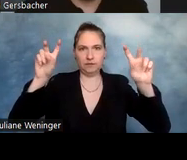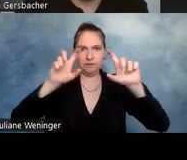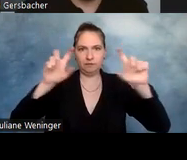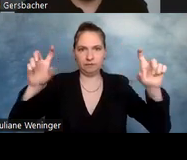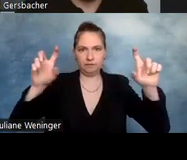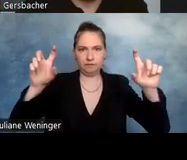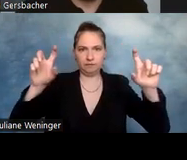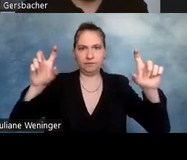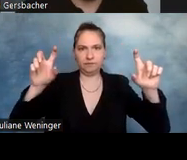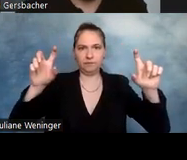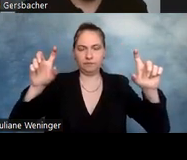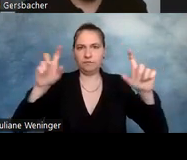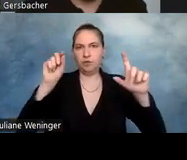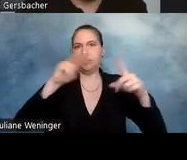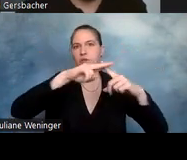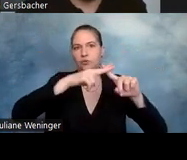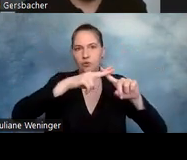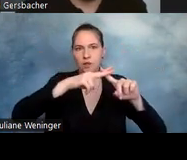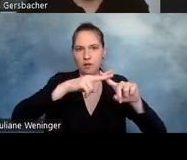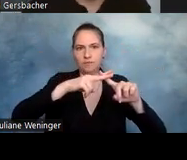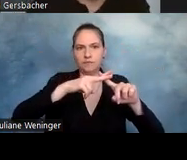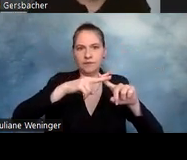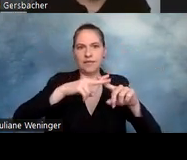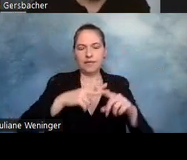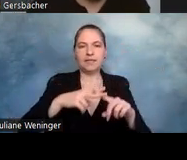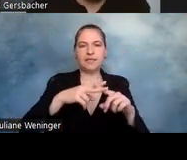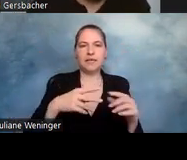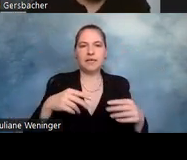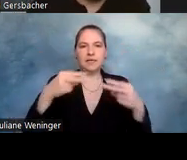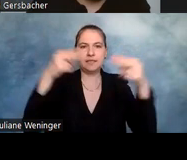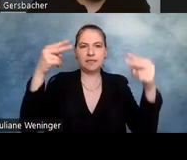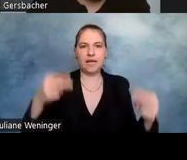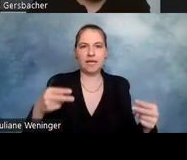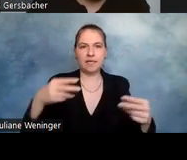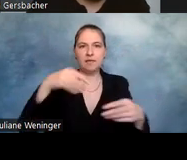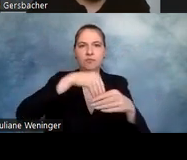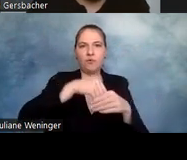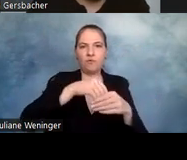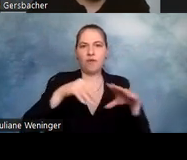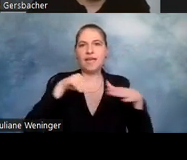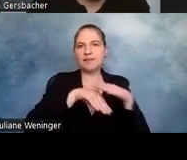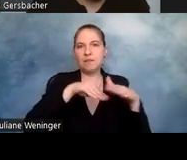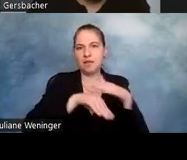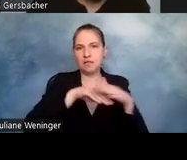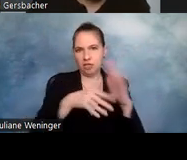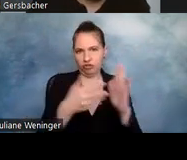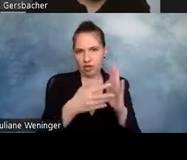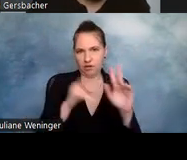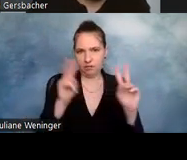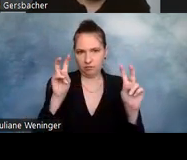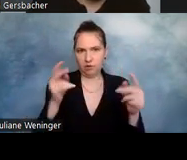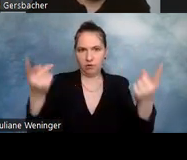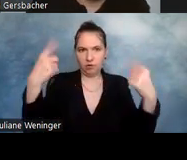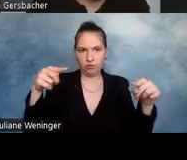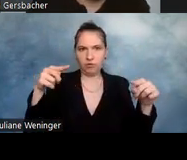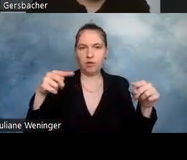Tool, das man verwenden kann. Hier in dem Fall der Site Improve Accessibility Checker. Und dann verschiedene Checkpunkte. Und so die